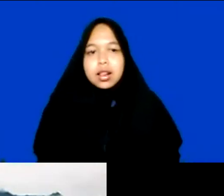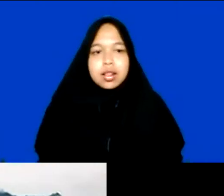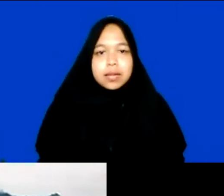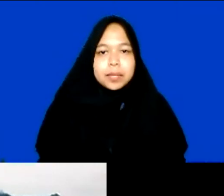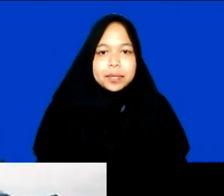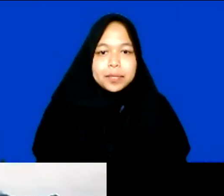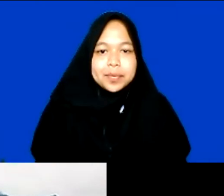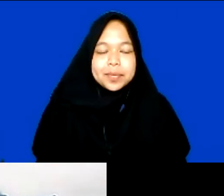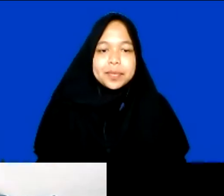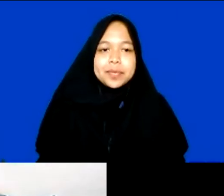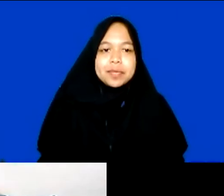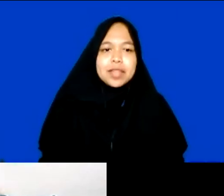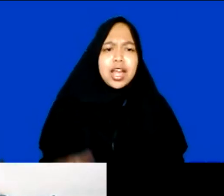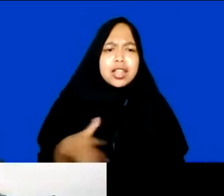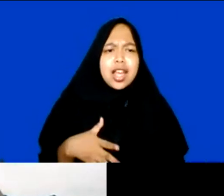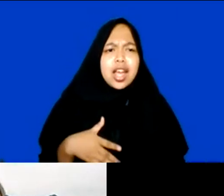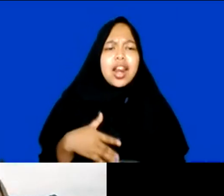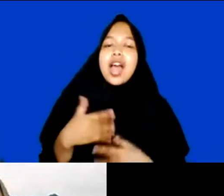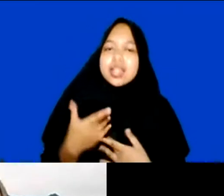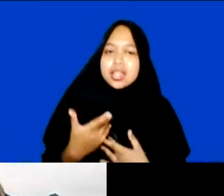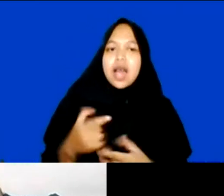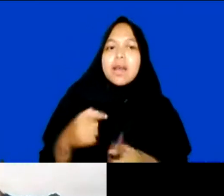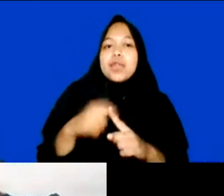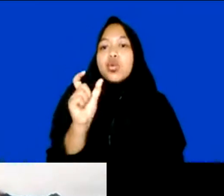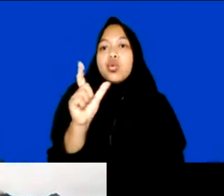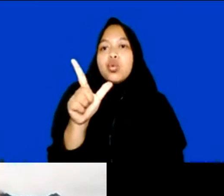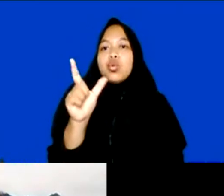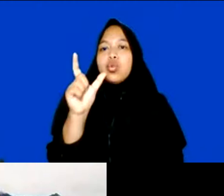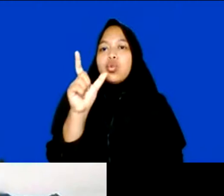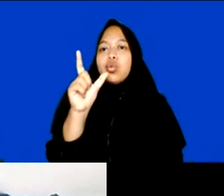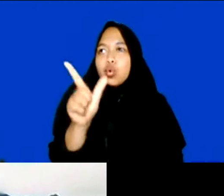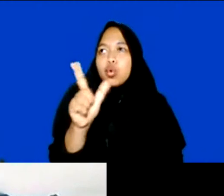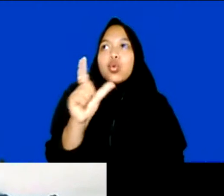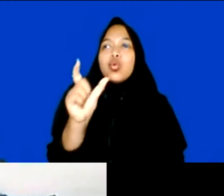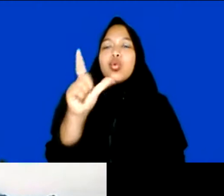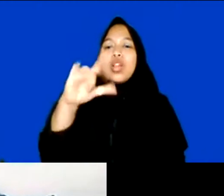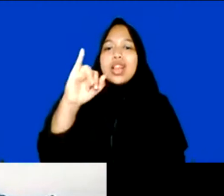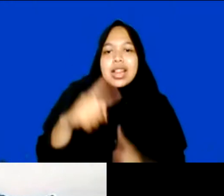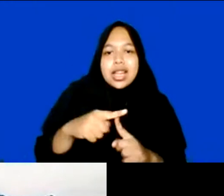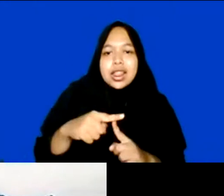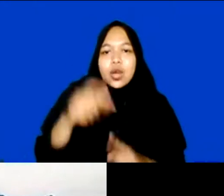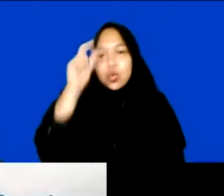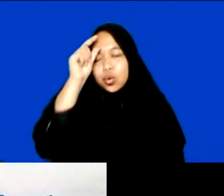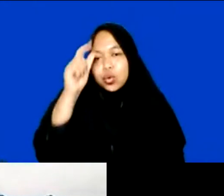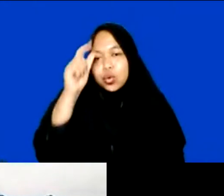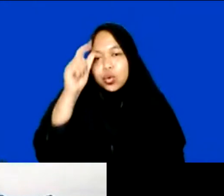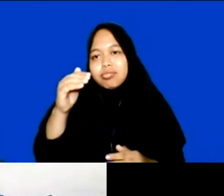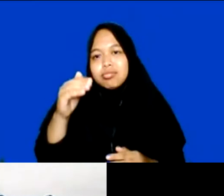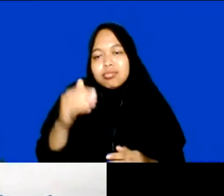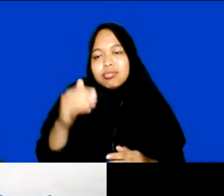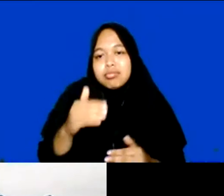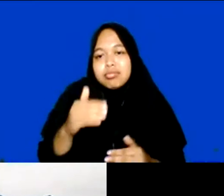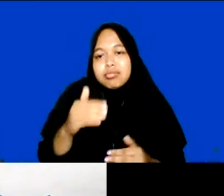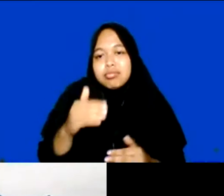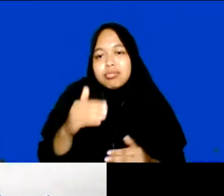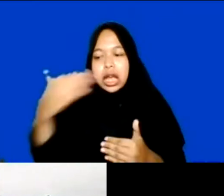cukup mahal. Ya akurasi sih opsinya mungkin kulit bisa buat next project lah. Tapi mungkin di awal waktu itu aku kan bermainnya di kaos dulu.